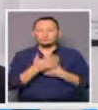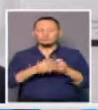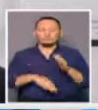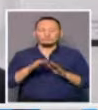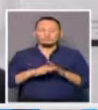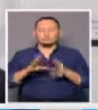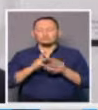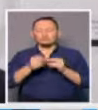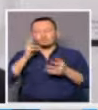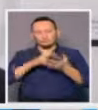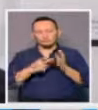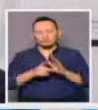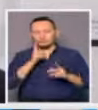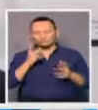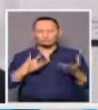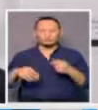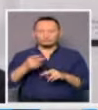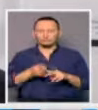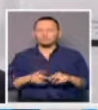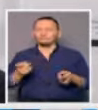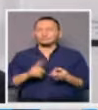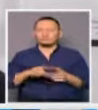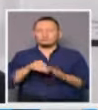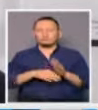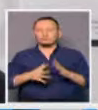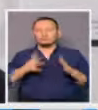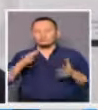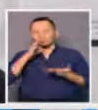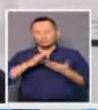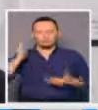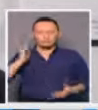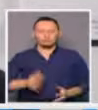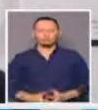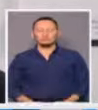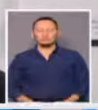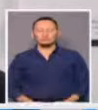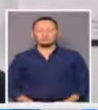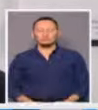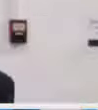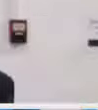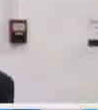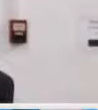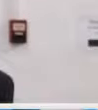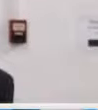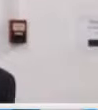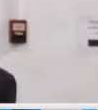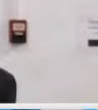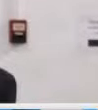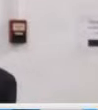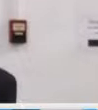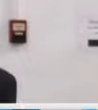для реализации проектов молодежи. Вместе с тем, это и большая ответственность.